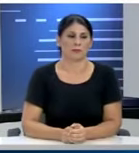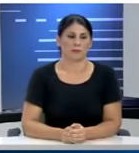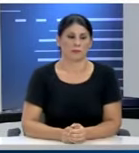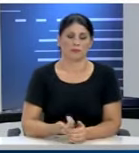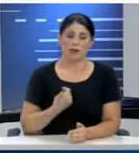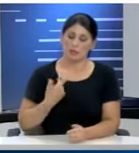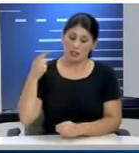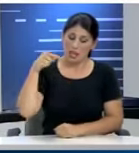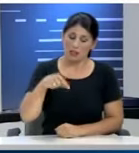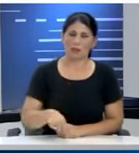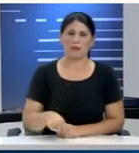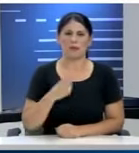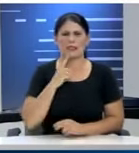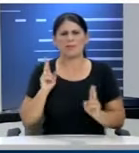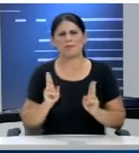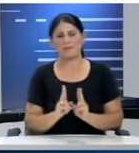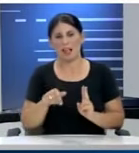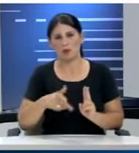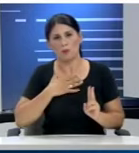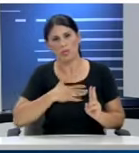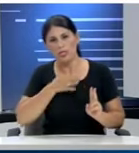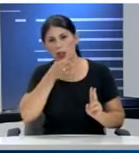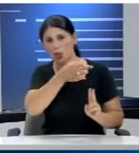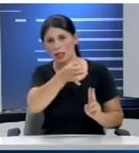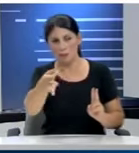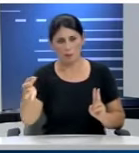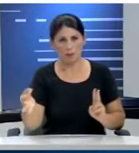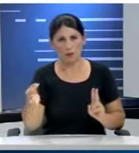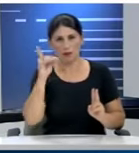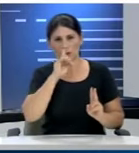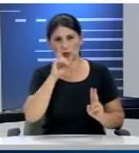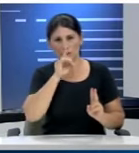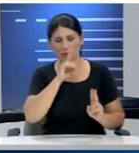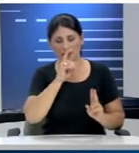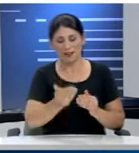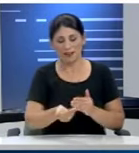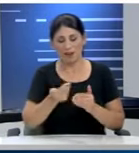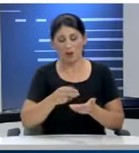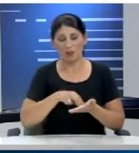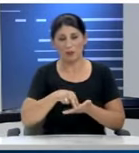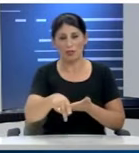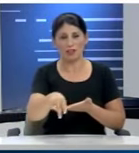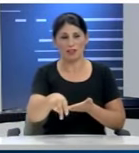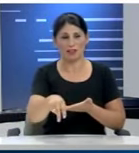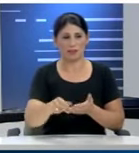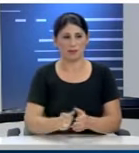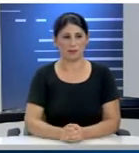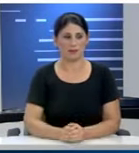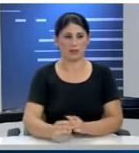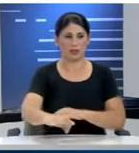Εδώ θα είμαστε, αλλά με δύο λόγια αυτό που θέλω να πω είναι ότι το ψέμα έχει κοντά ποδάρια. Το